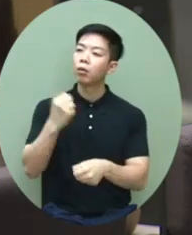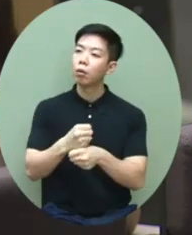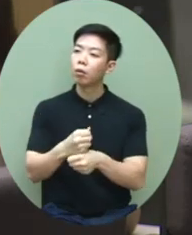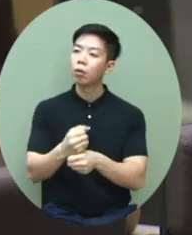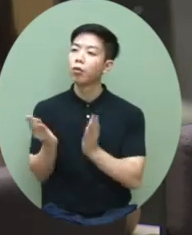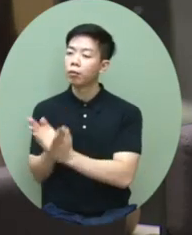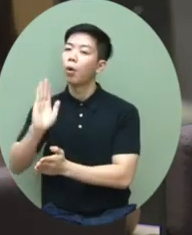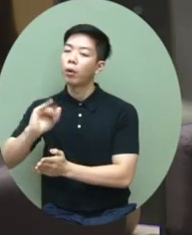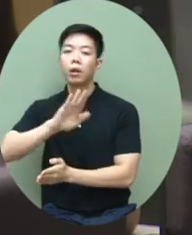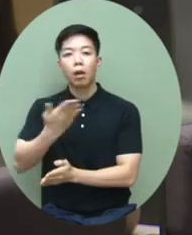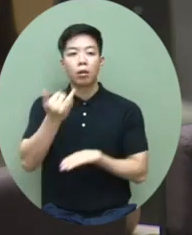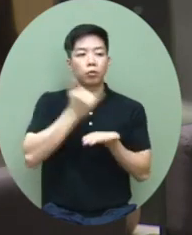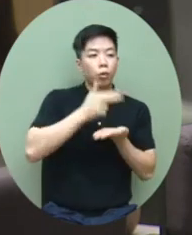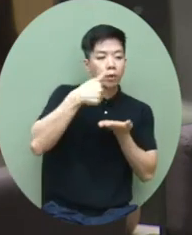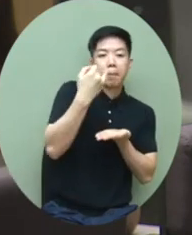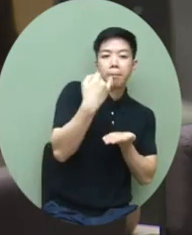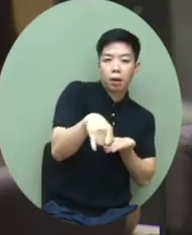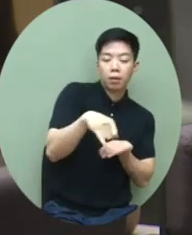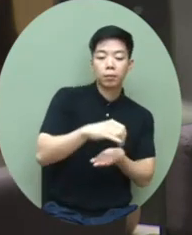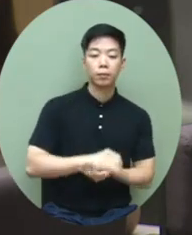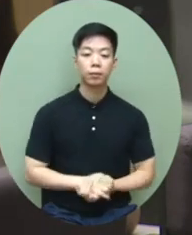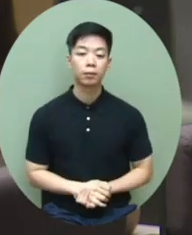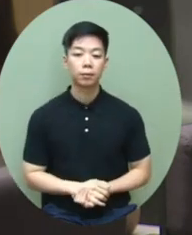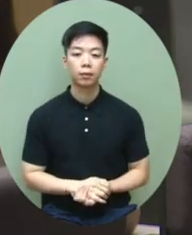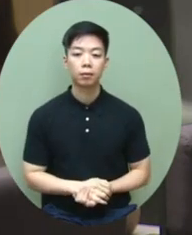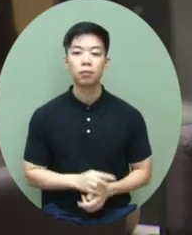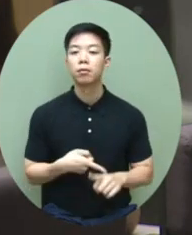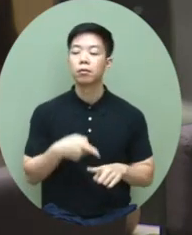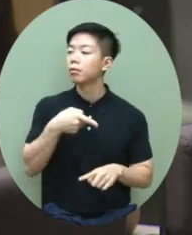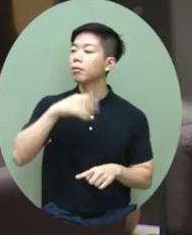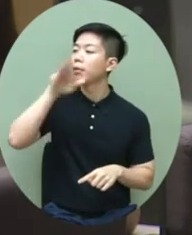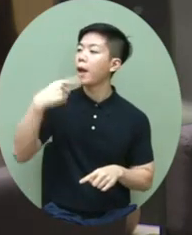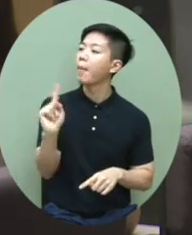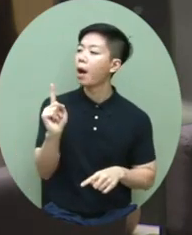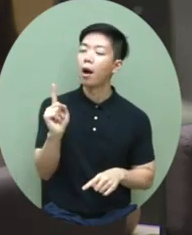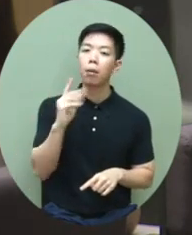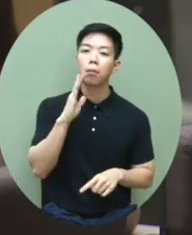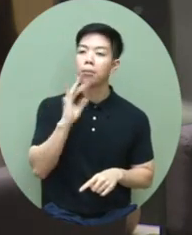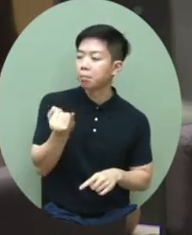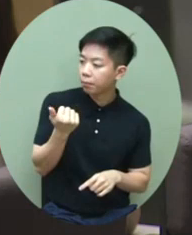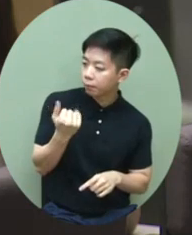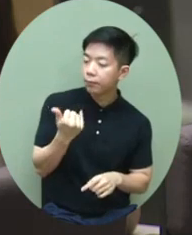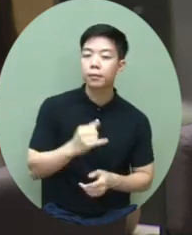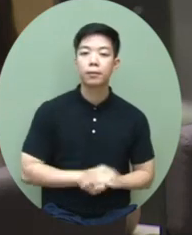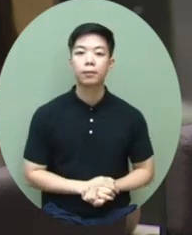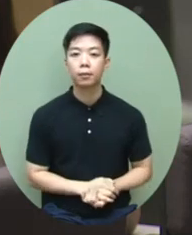唔俾堂食，喺醫公共衛生嘅角度個邏輯喺邊咧？咁第二個問題就